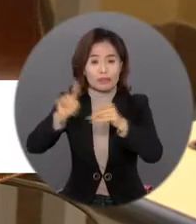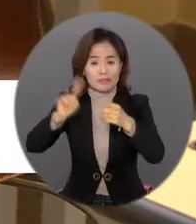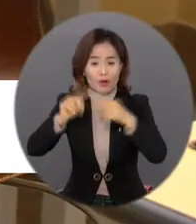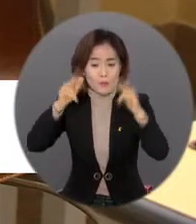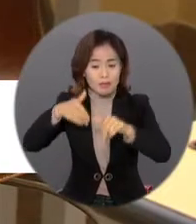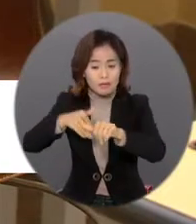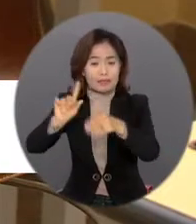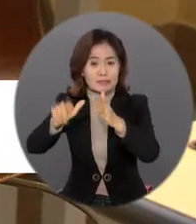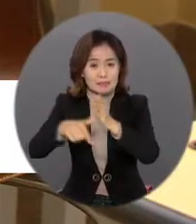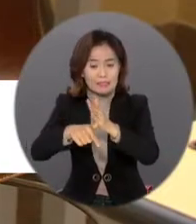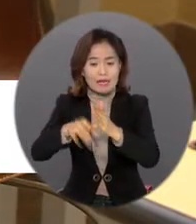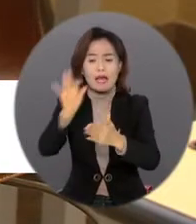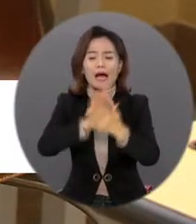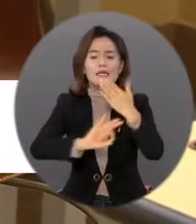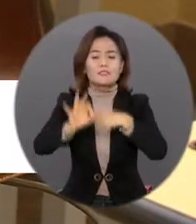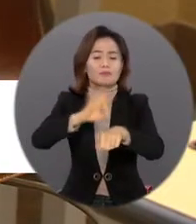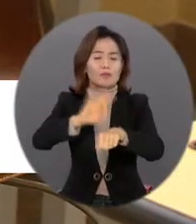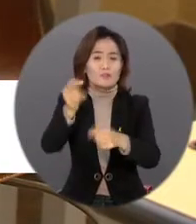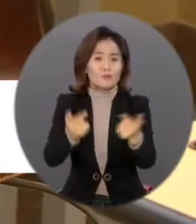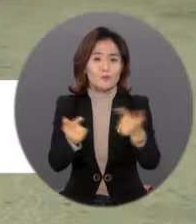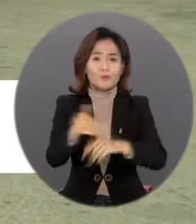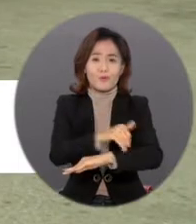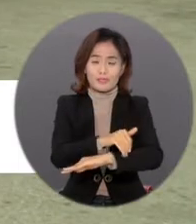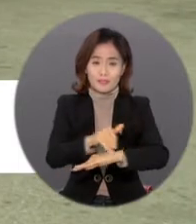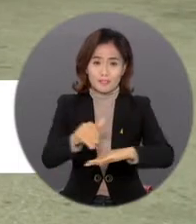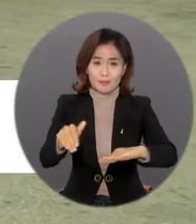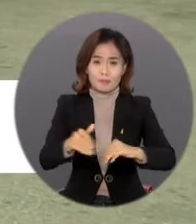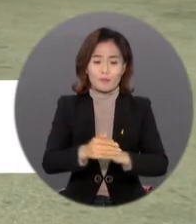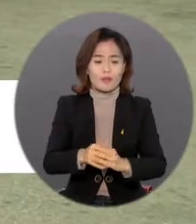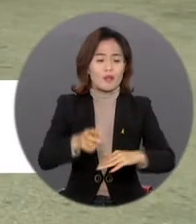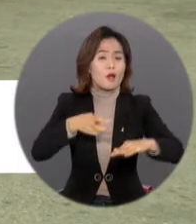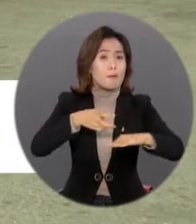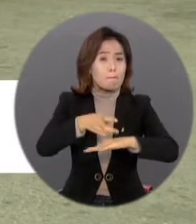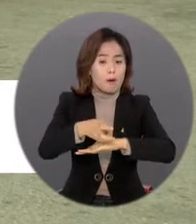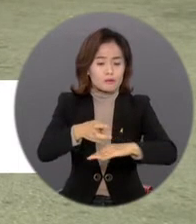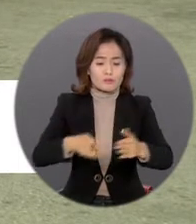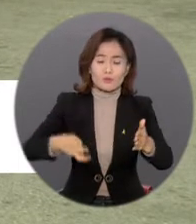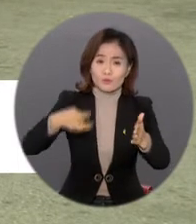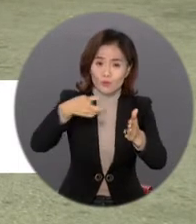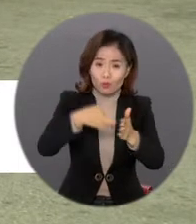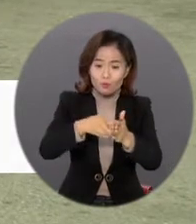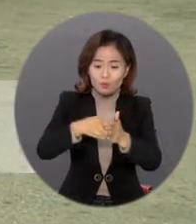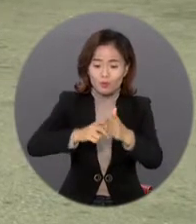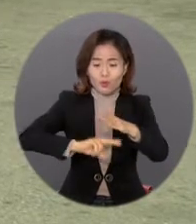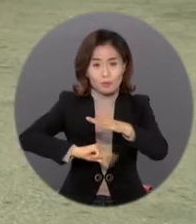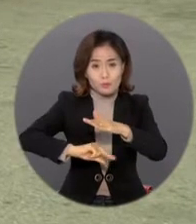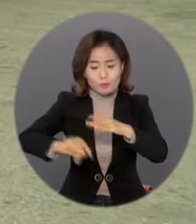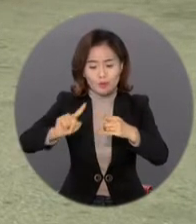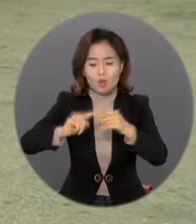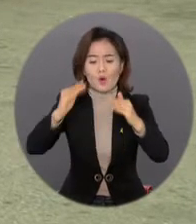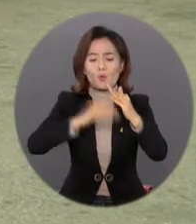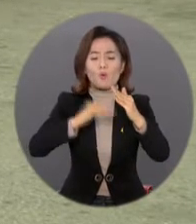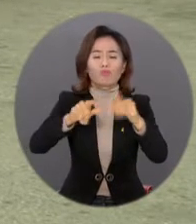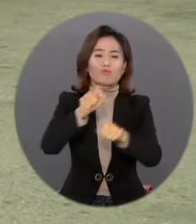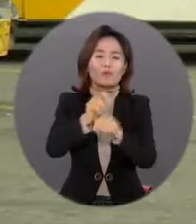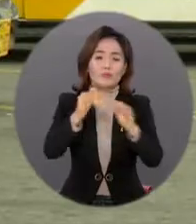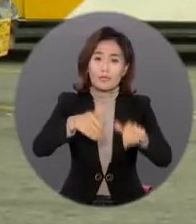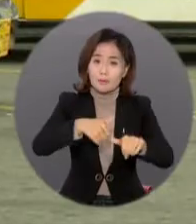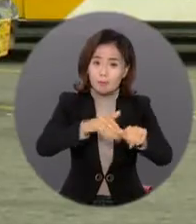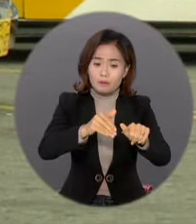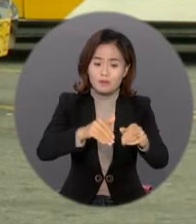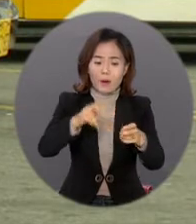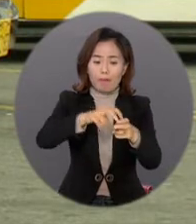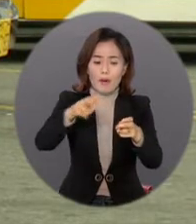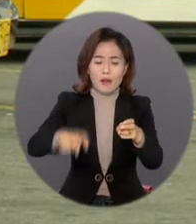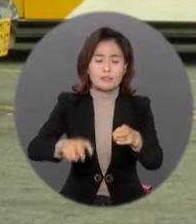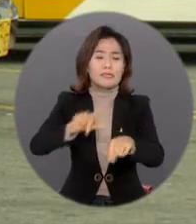시간을 오전 10시로 조정할 예정입니다. 또 버스 기종점과 지하철 역사에 공무원을 배치해 배차